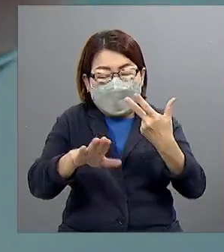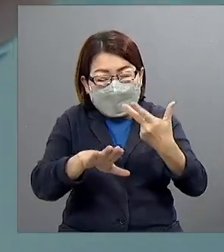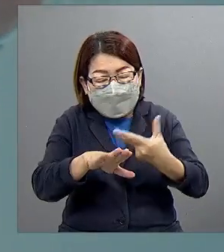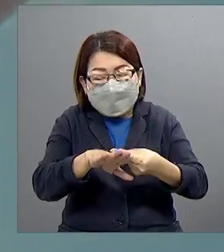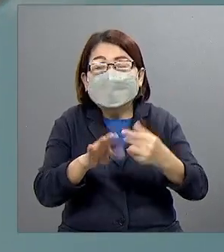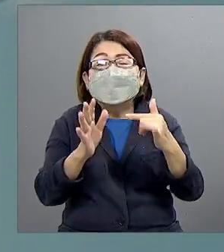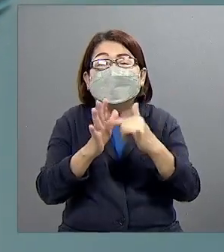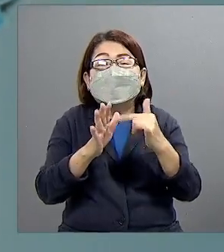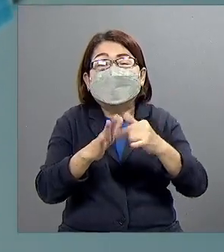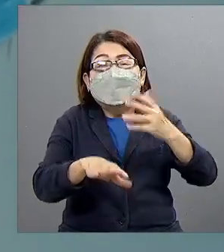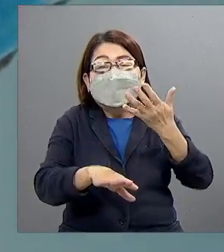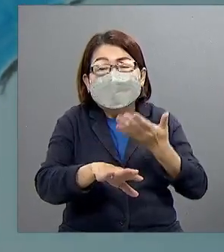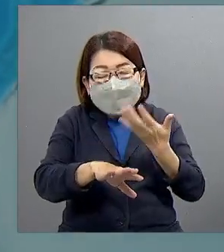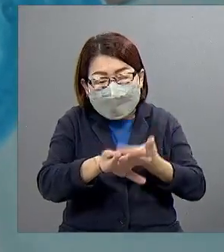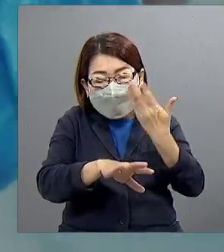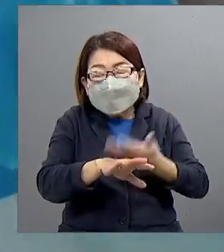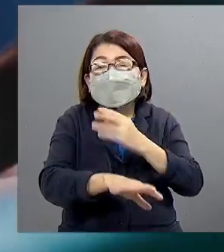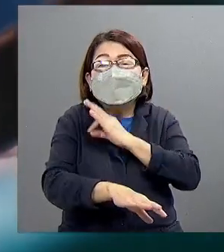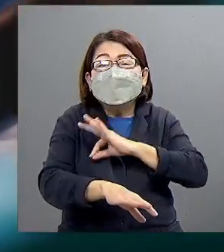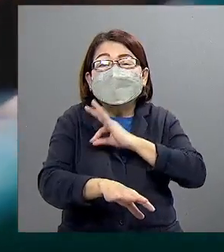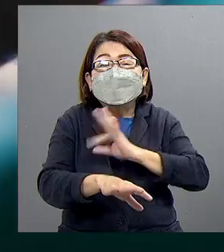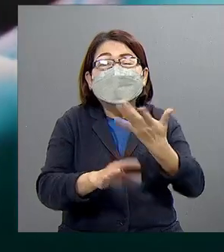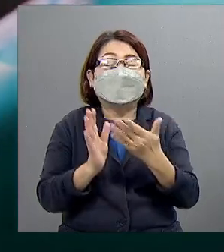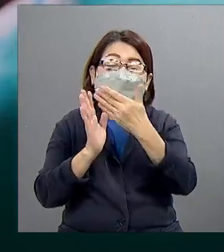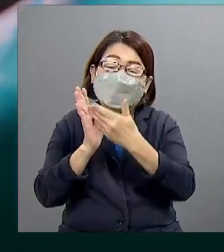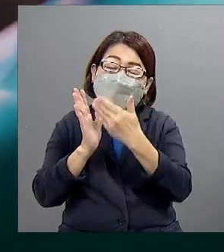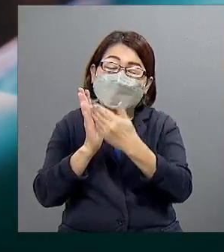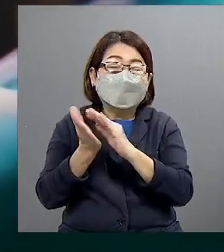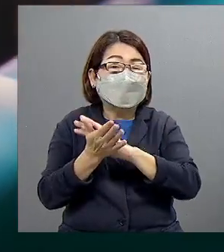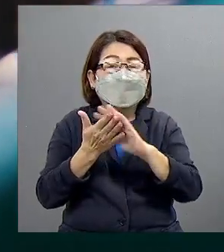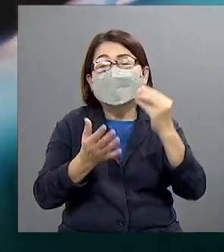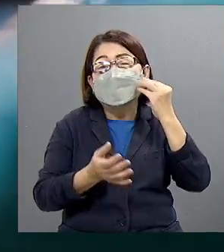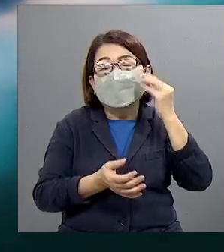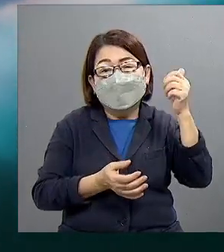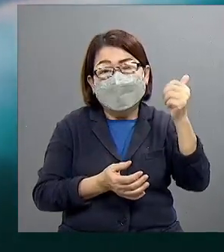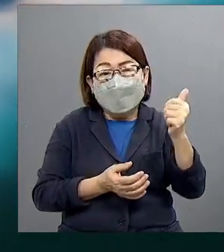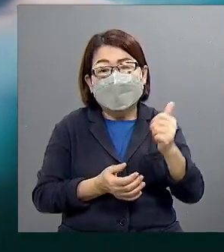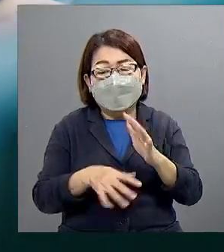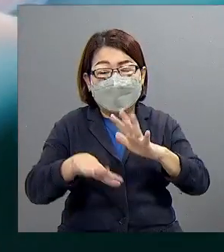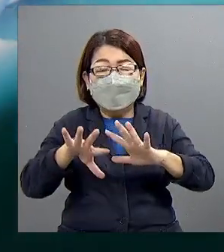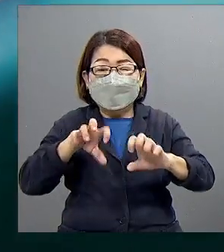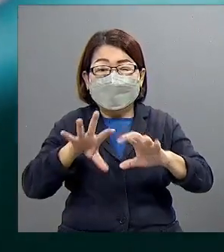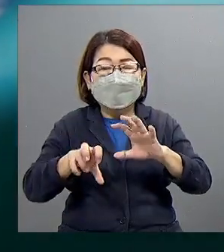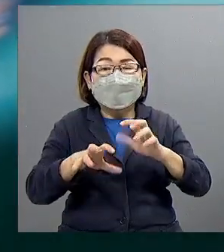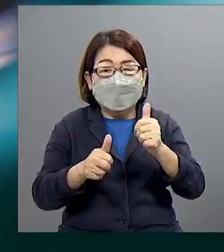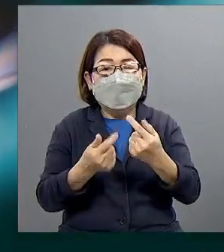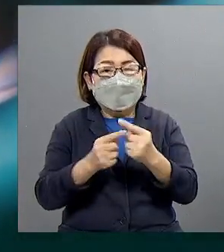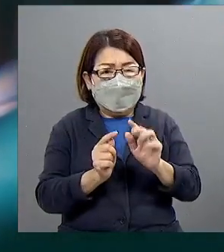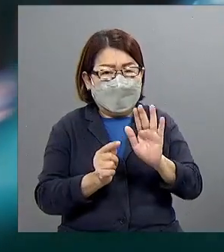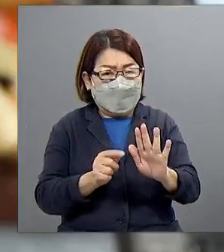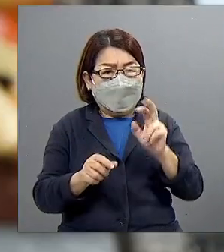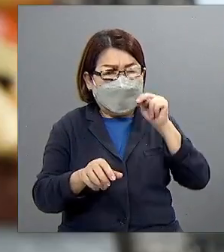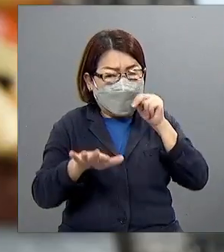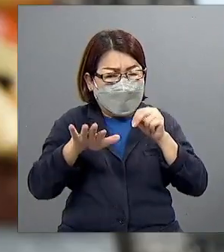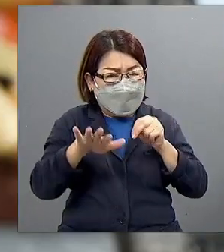ร็จสามารถกลับบ้านได้เลยค่ะแล้วก็สามารถใช้งานมือได้ตามปกติเพียงแต่ว่าห้ามแผลโดนน้ำประมาณ 1-2 สัปดาห์เท่านั้นเอง